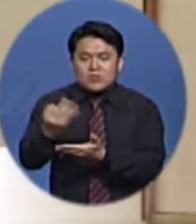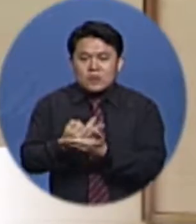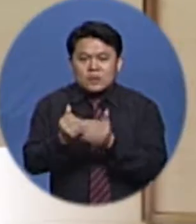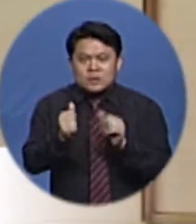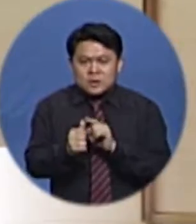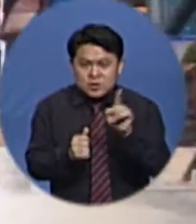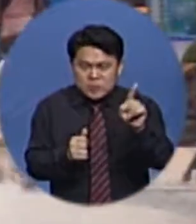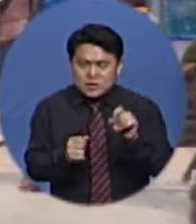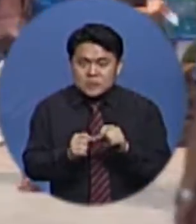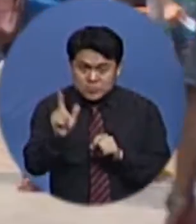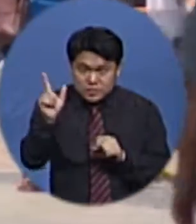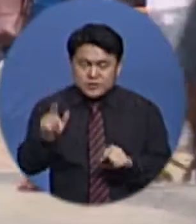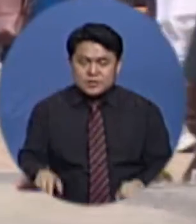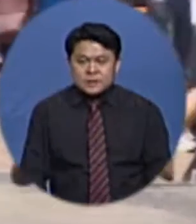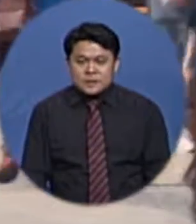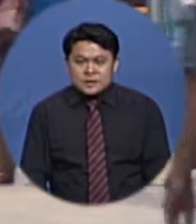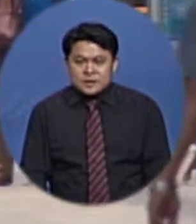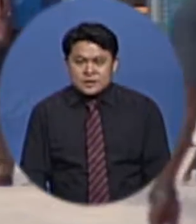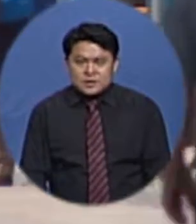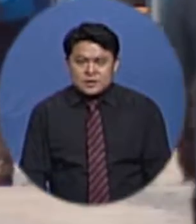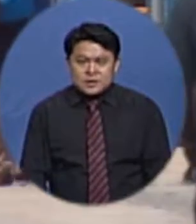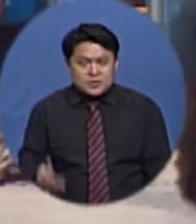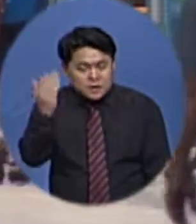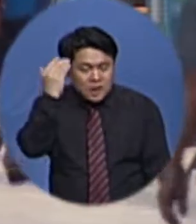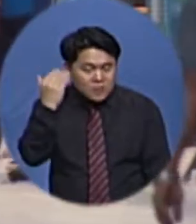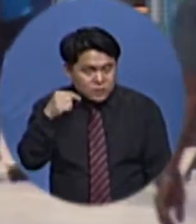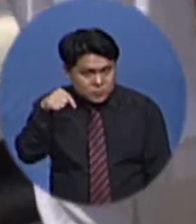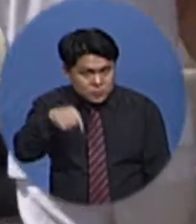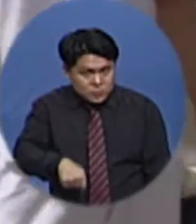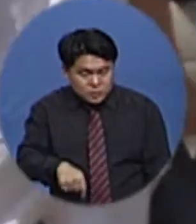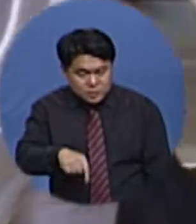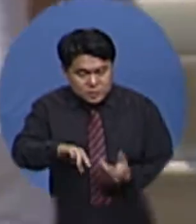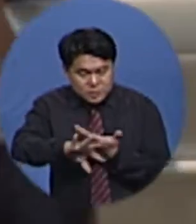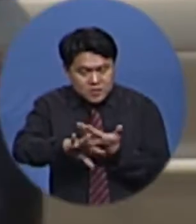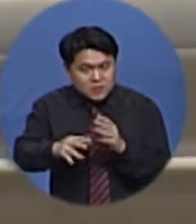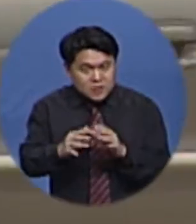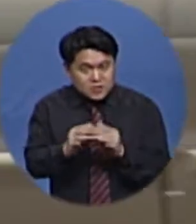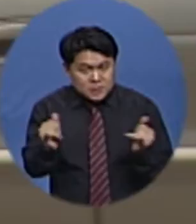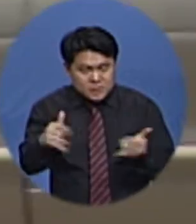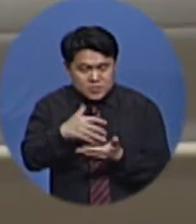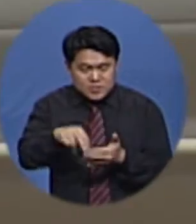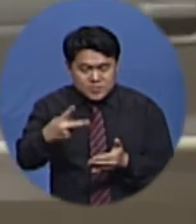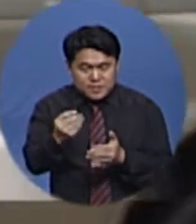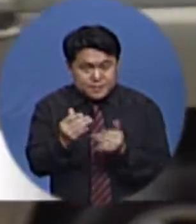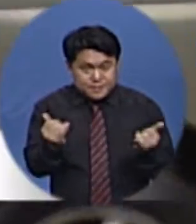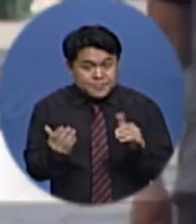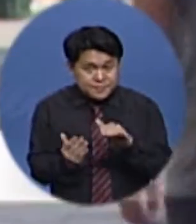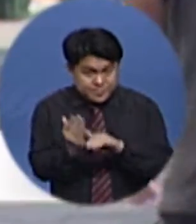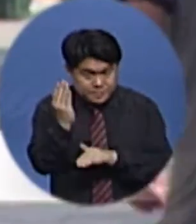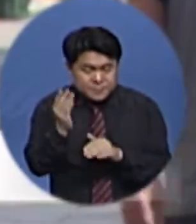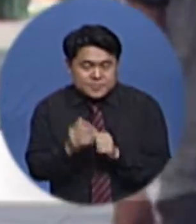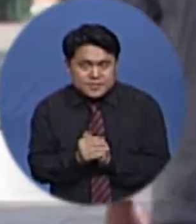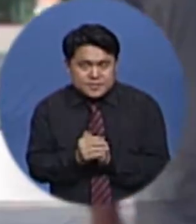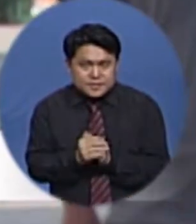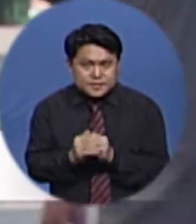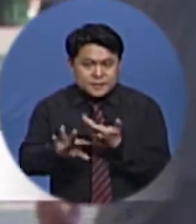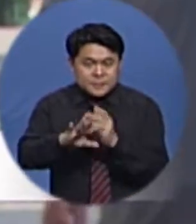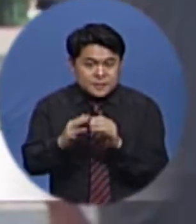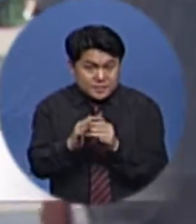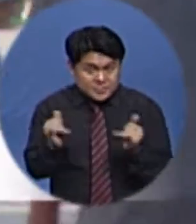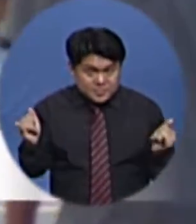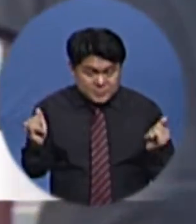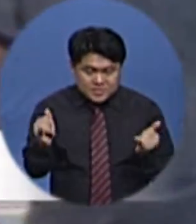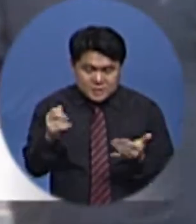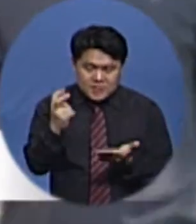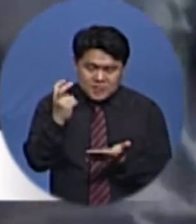주류를 차지하고 있습니다. 국내 체류 외국인 수가 200만 명을 넘어섰습니다. 경기도는 외국인 주민들이